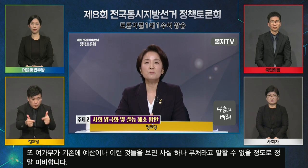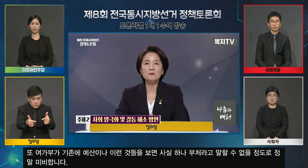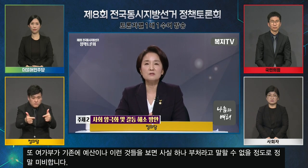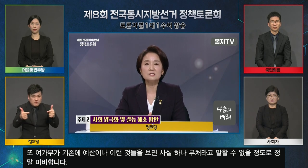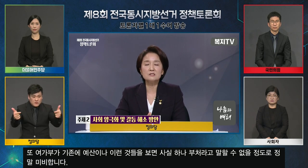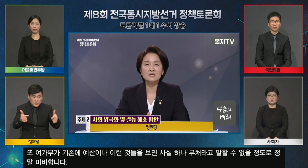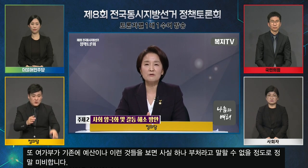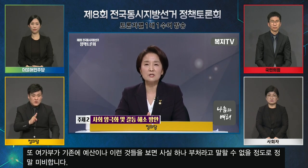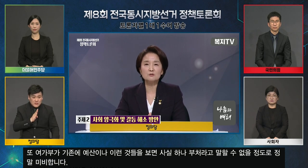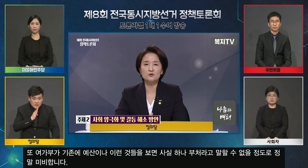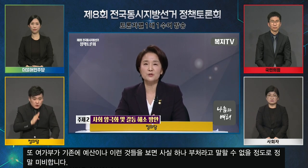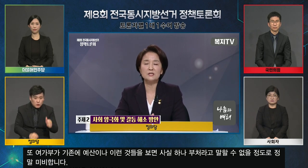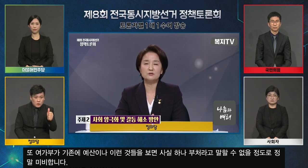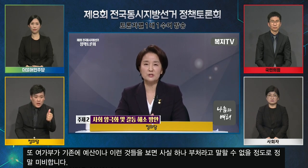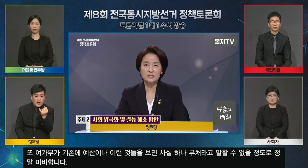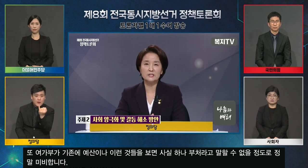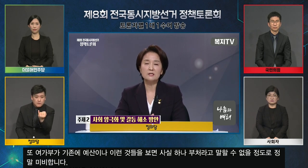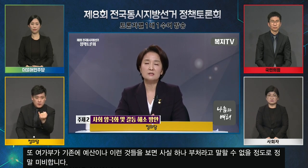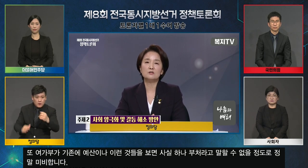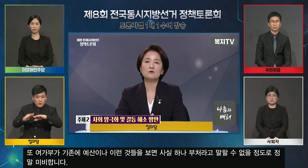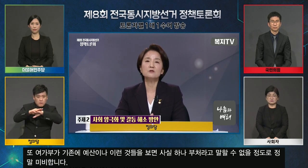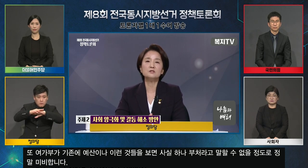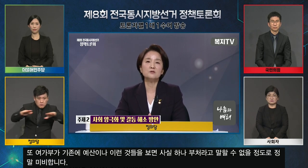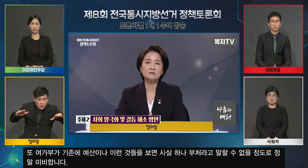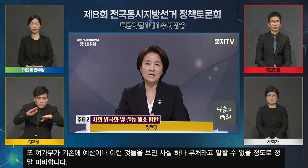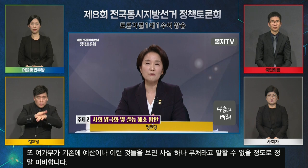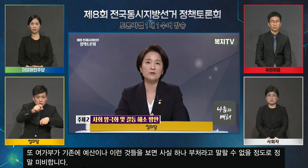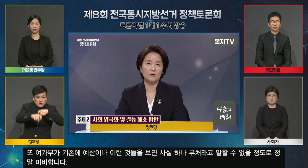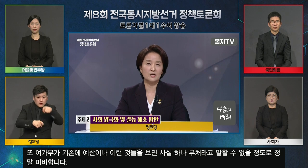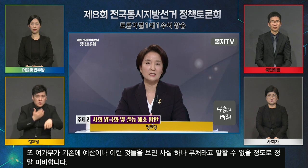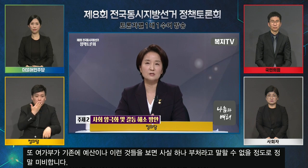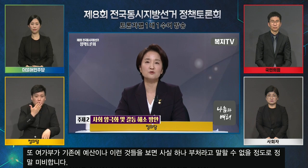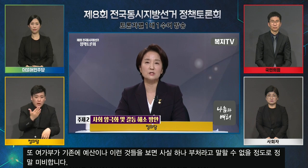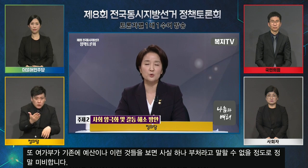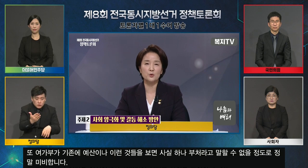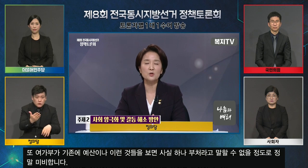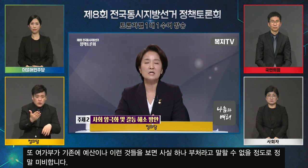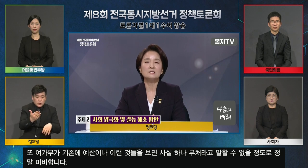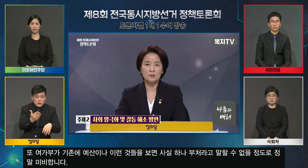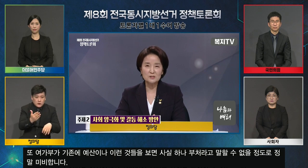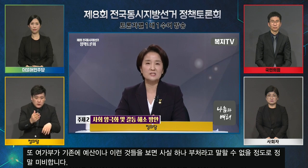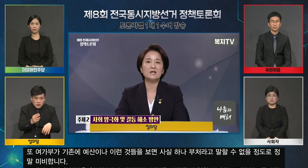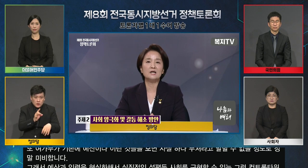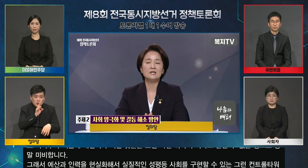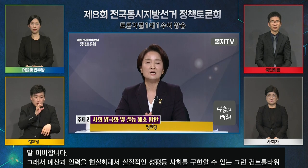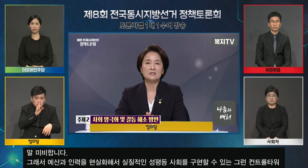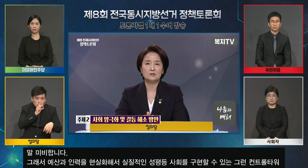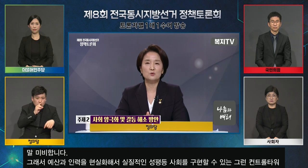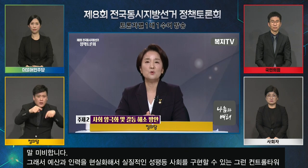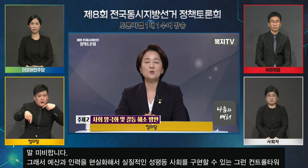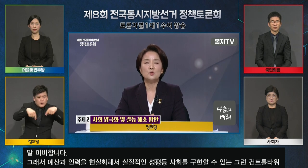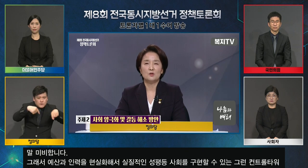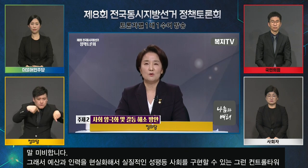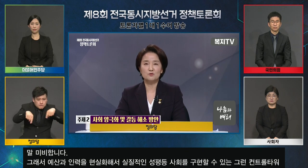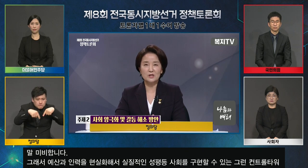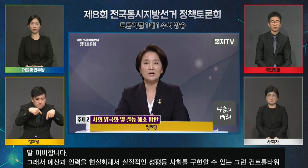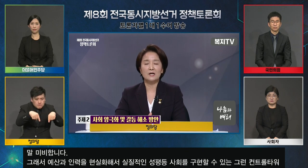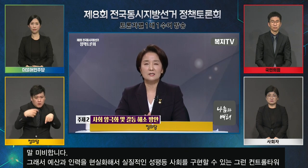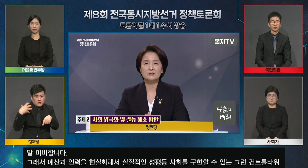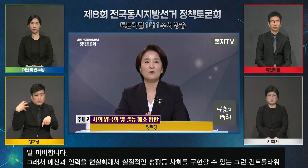성평등 사회를 구현할 수 있는 그런 컨트롤타워 역할을 할 수 있도록 정치가 또